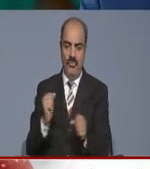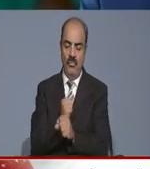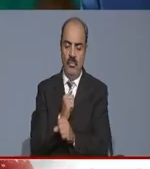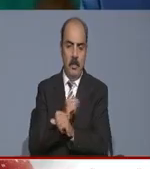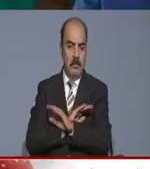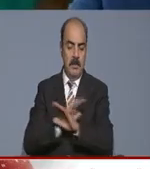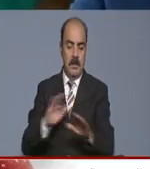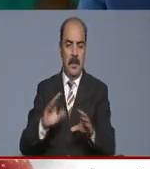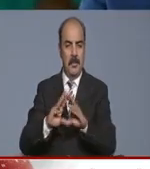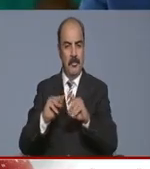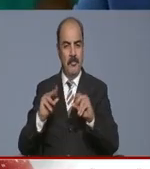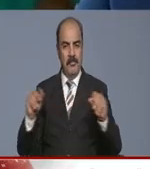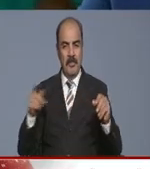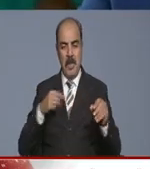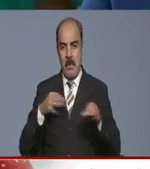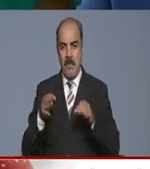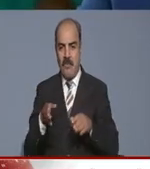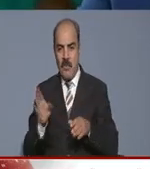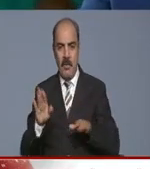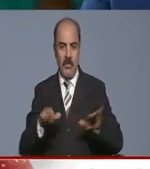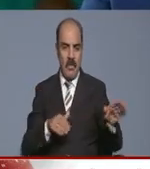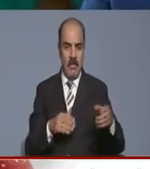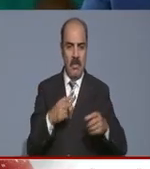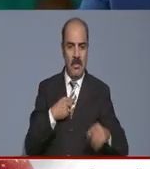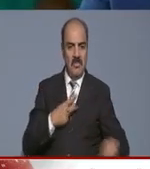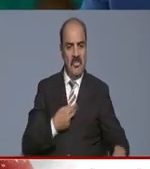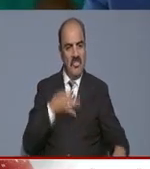والتخلص من السياسات العنصرية،